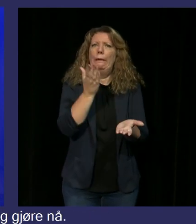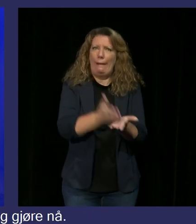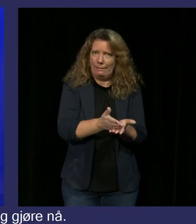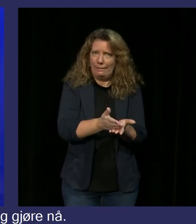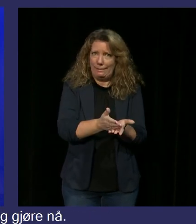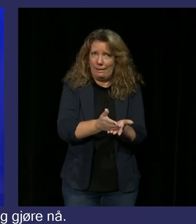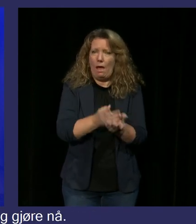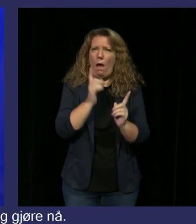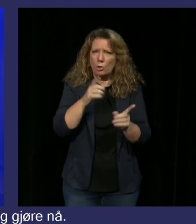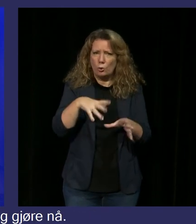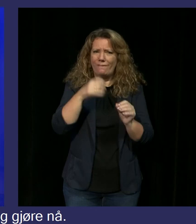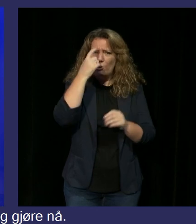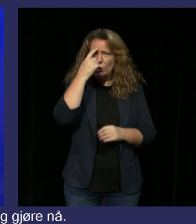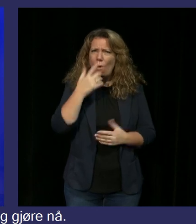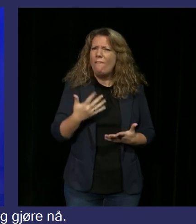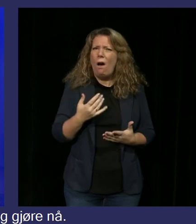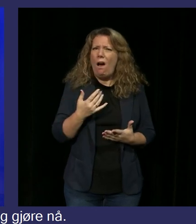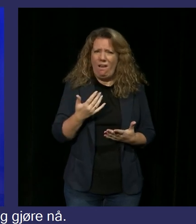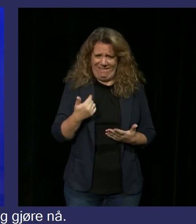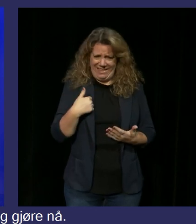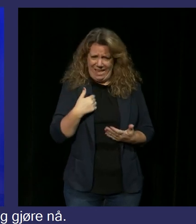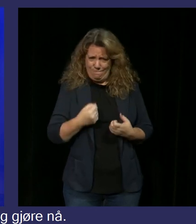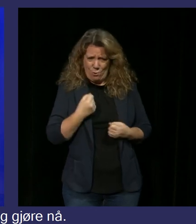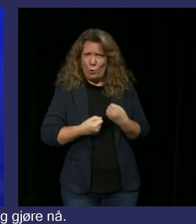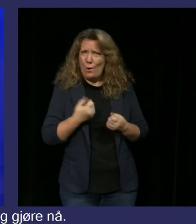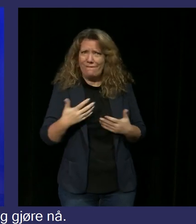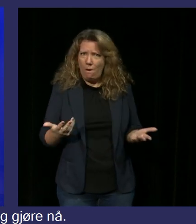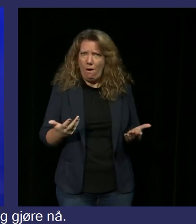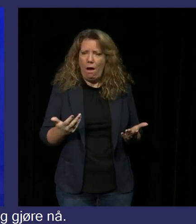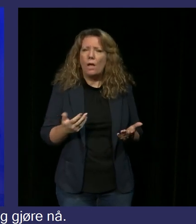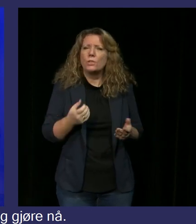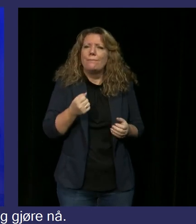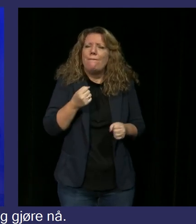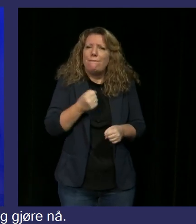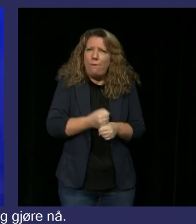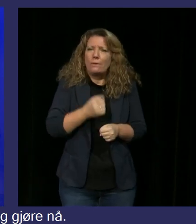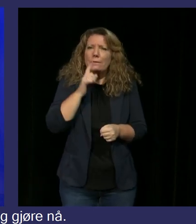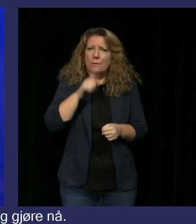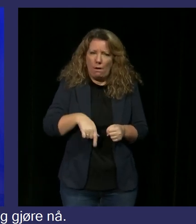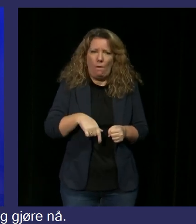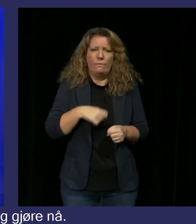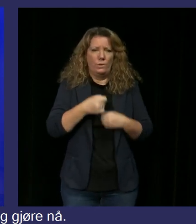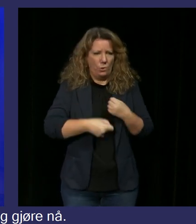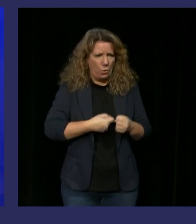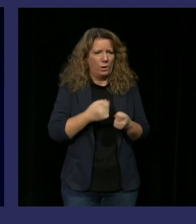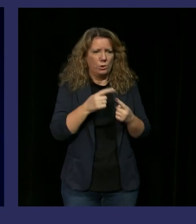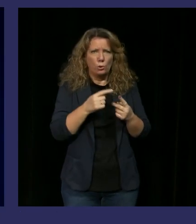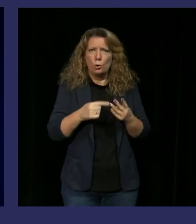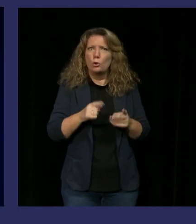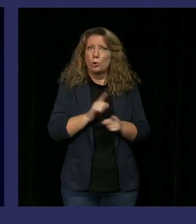forstå hva skal til for hva det skal gjøre nå, at man faktisk også skal få til å gjøre det man skal gjøre.